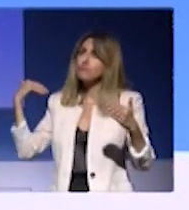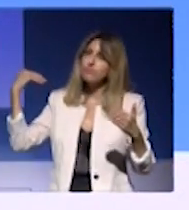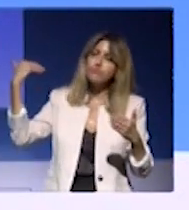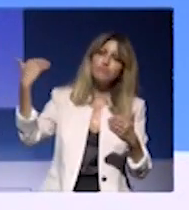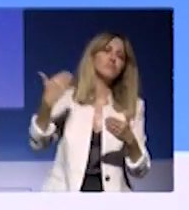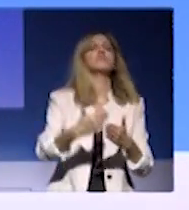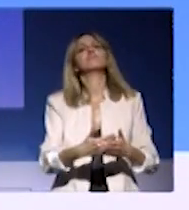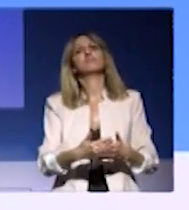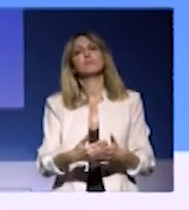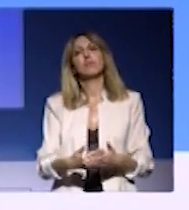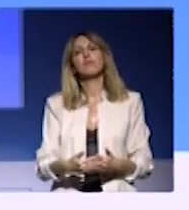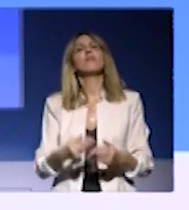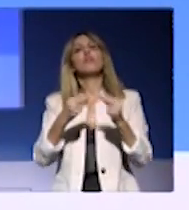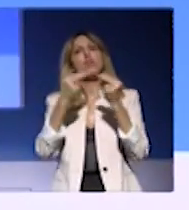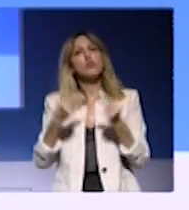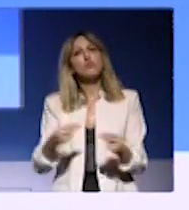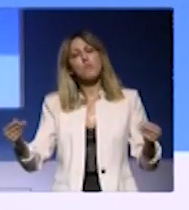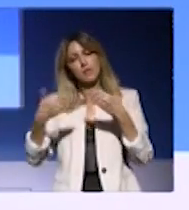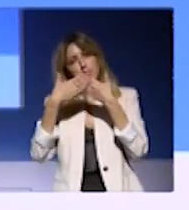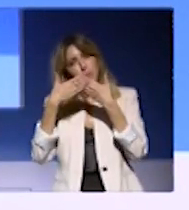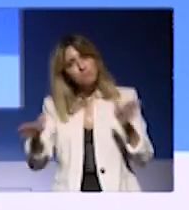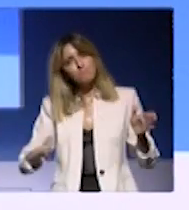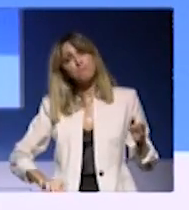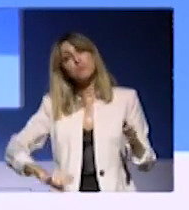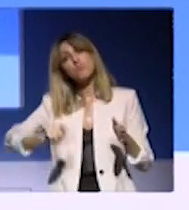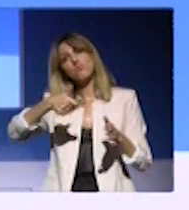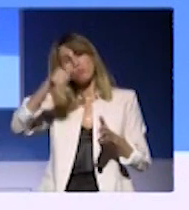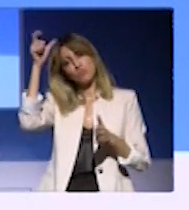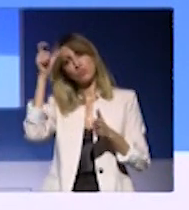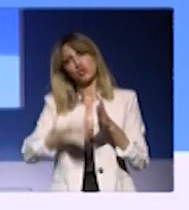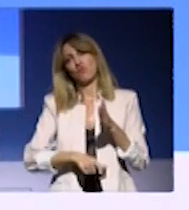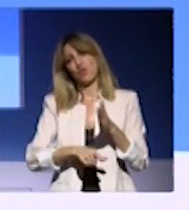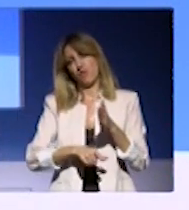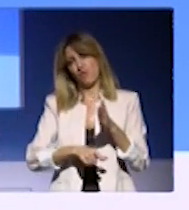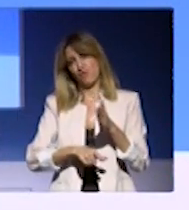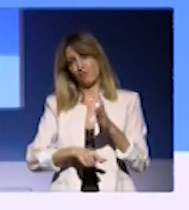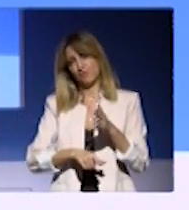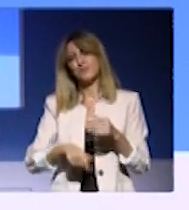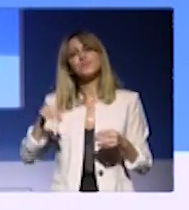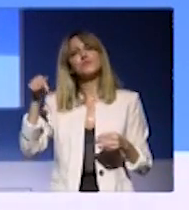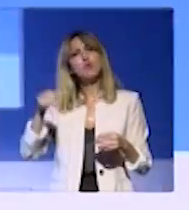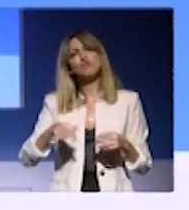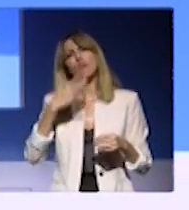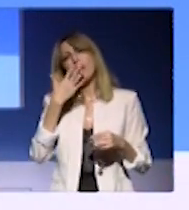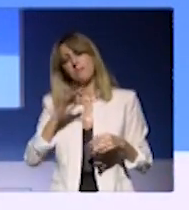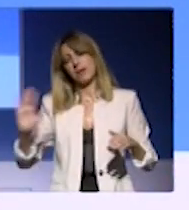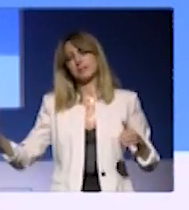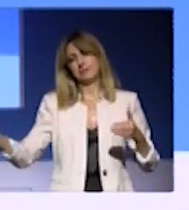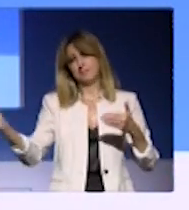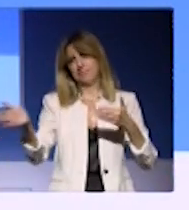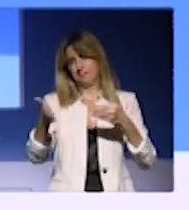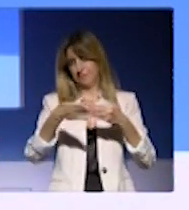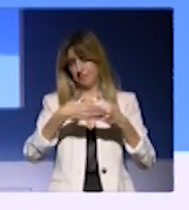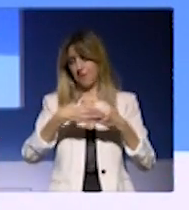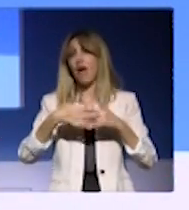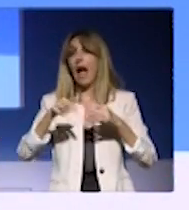πρώτης ξενοδοχειακής εγκατάστασης, κλείνει ένας κύκλος, αλλά ταυτόχρονα ανοίγει